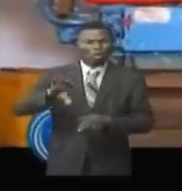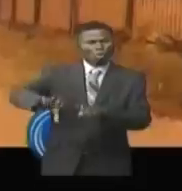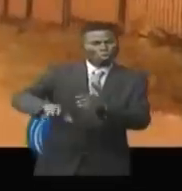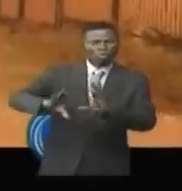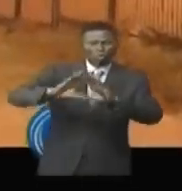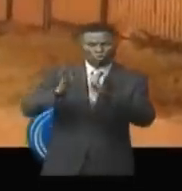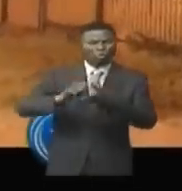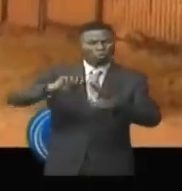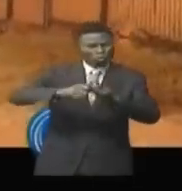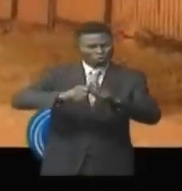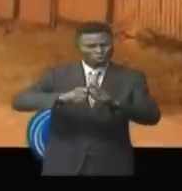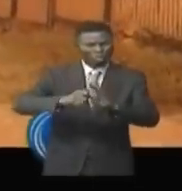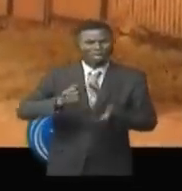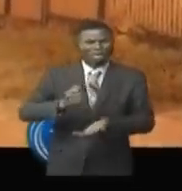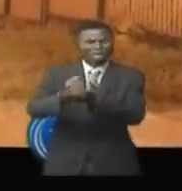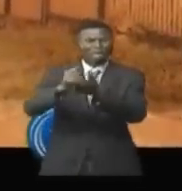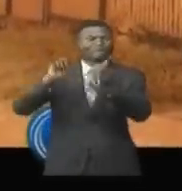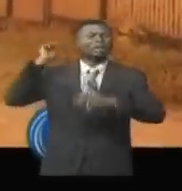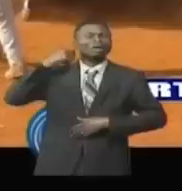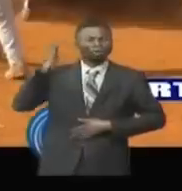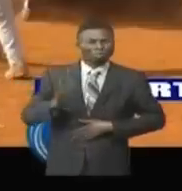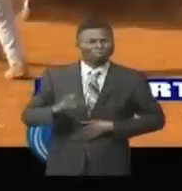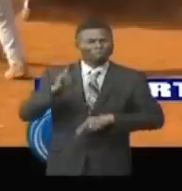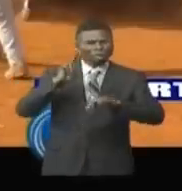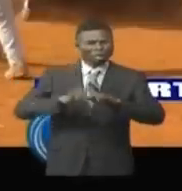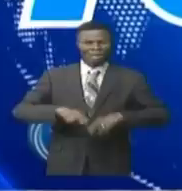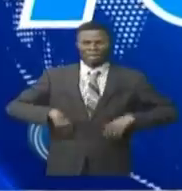été refait pour permettre aux détenus de vivre autrement.